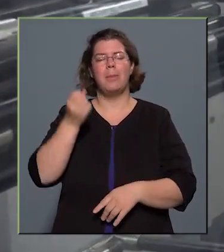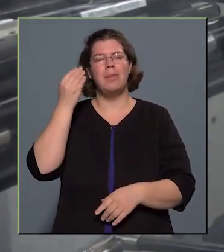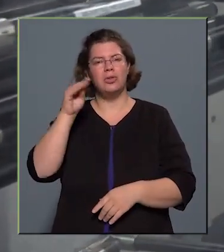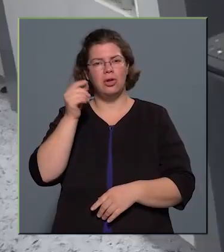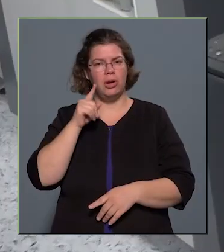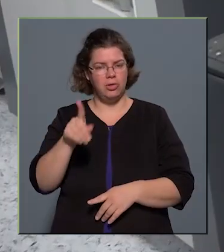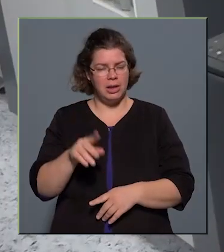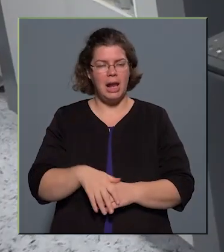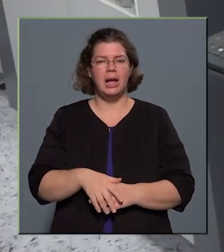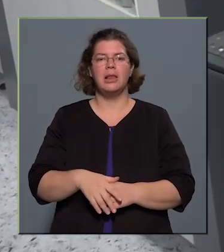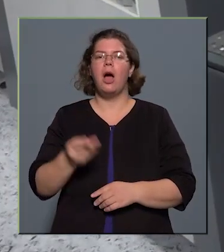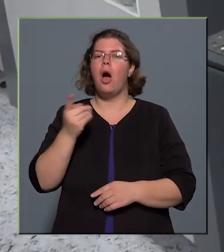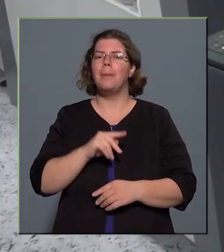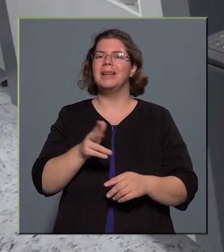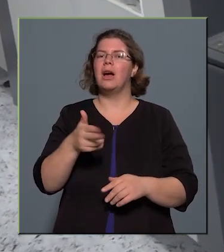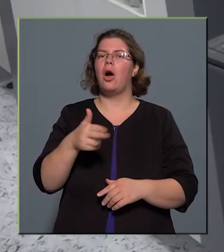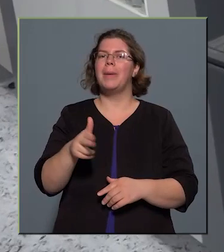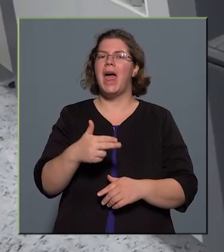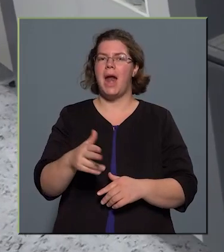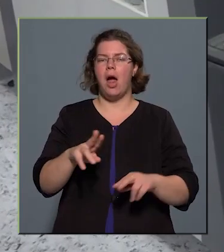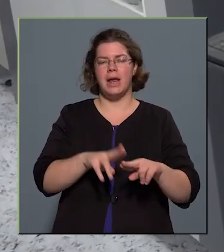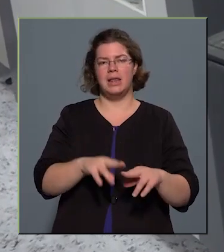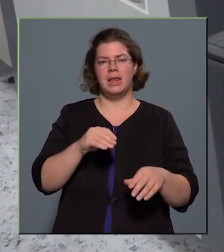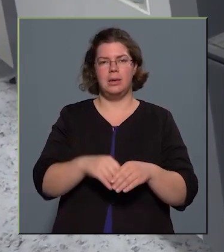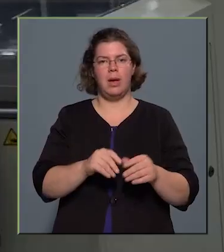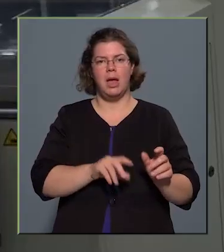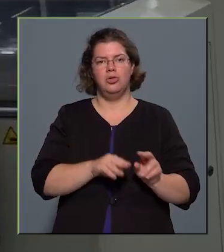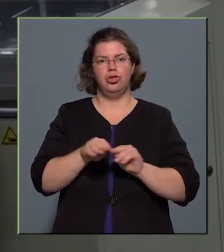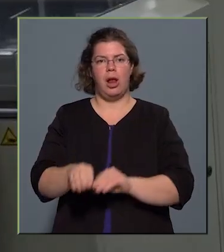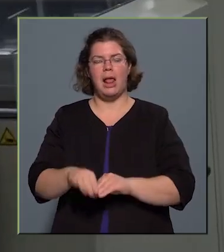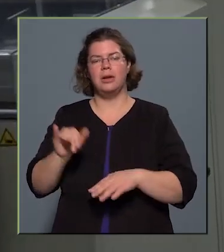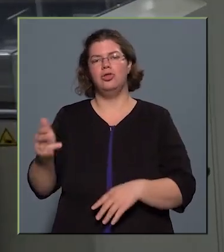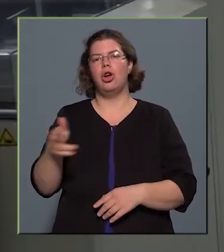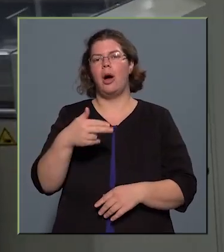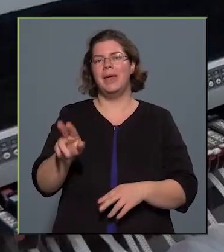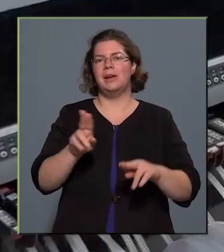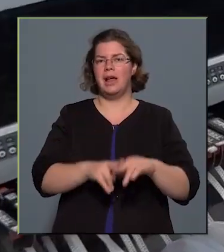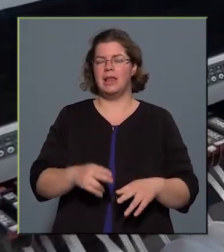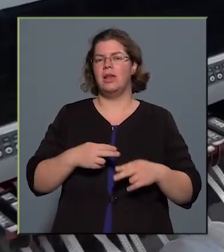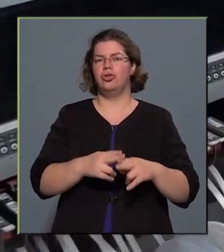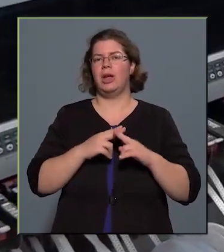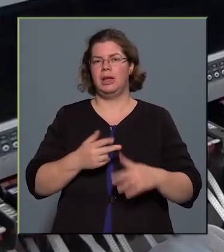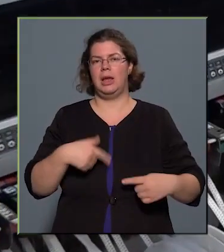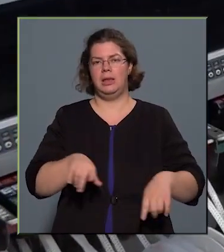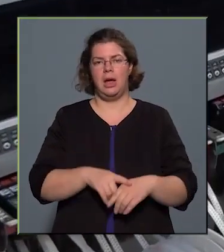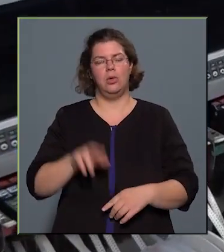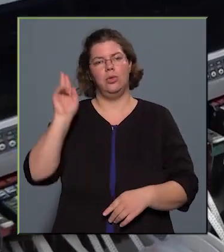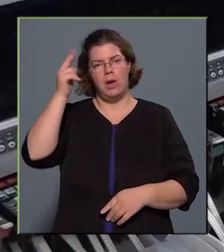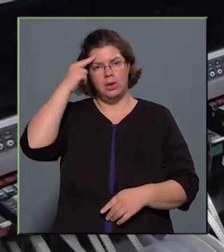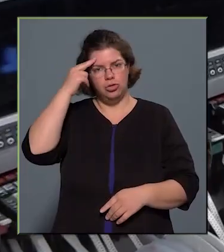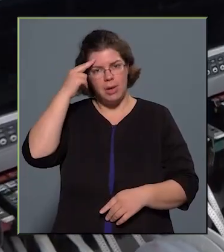amelyeket a kamerarendszereinkbe installálunk, és akkor a kamerarendszerbe segítenek nekünk fölismerni